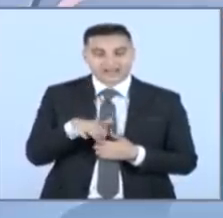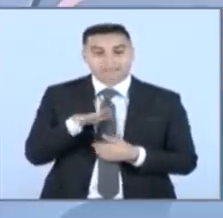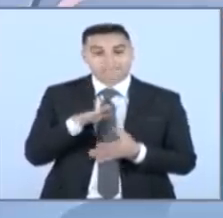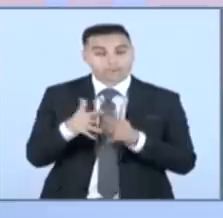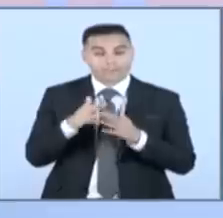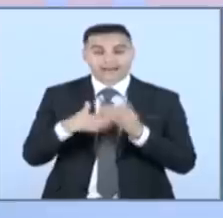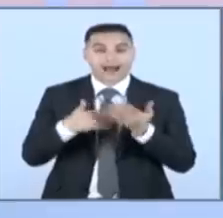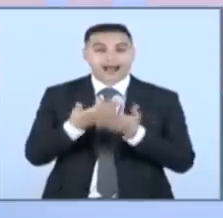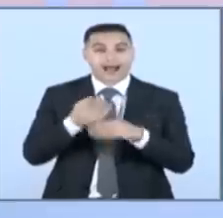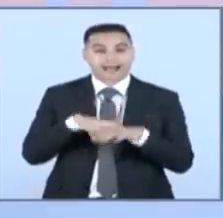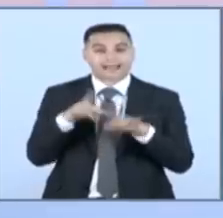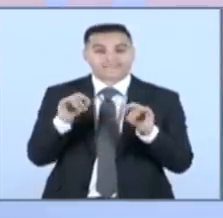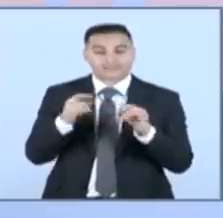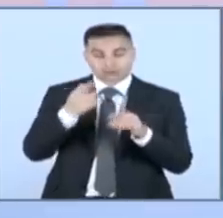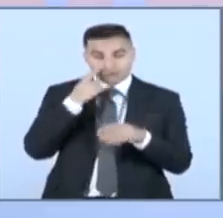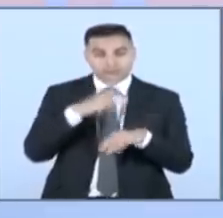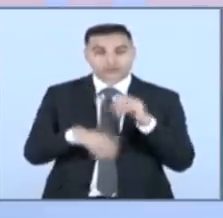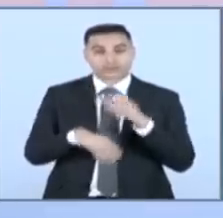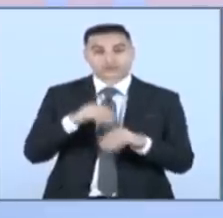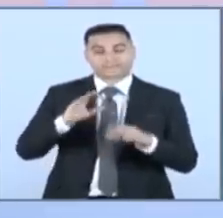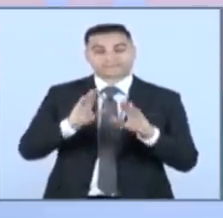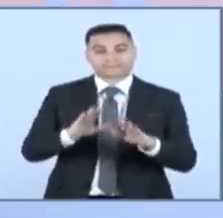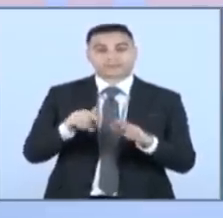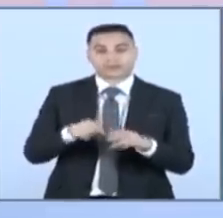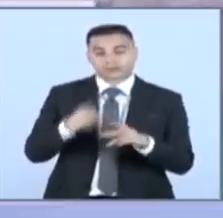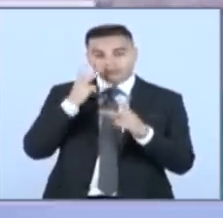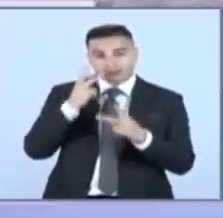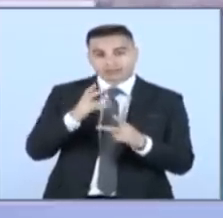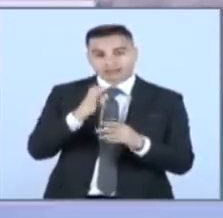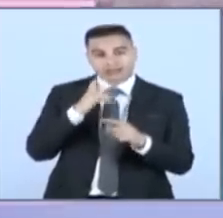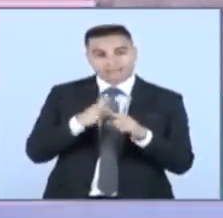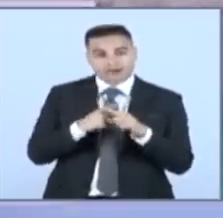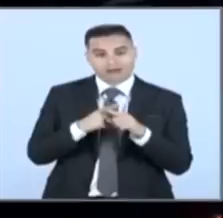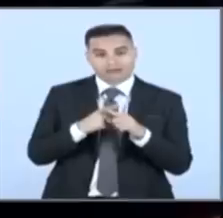احتمال أرجع لك في 50-50. خلينا نشوف. إجابة خاطئة.